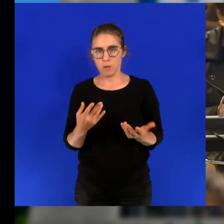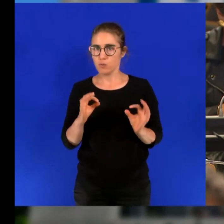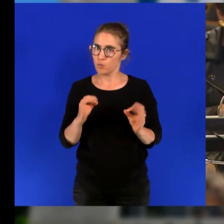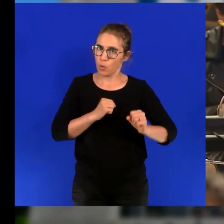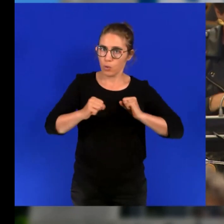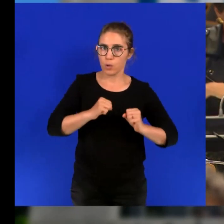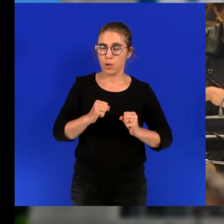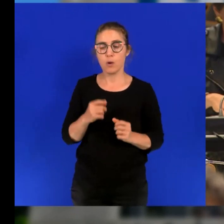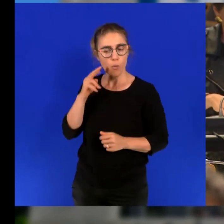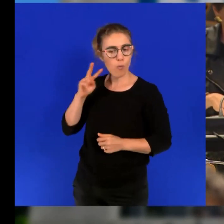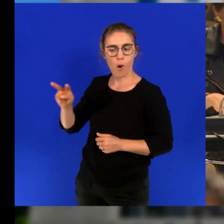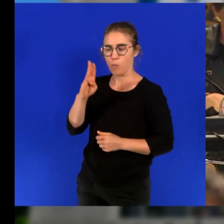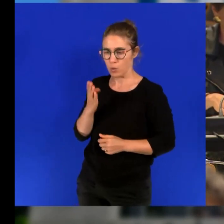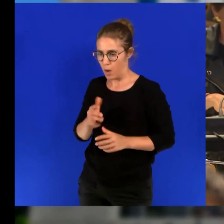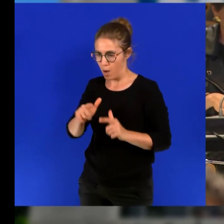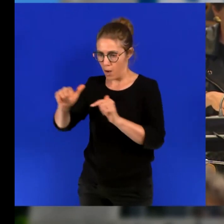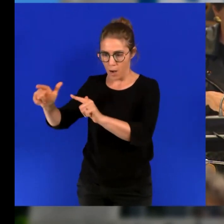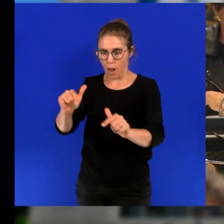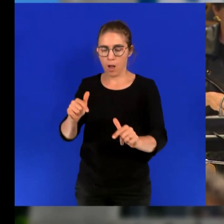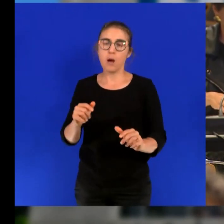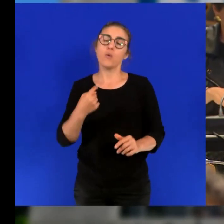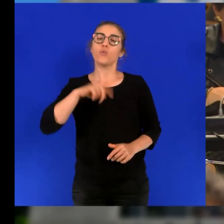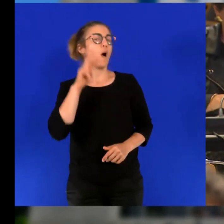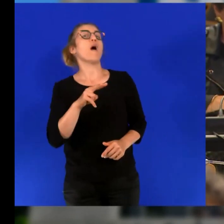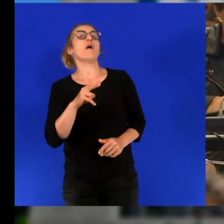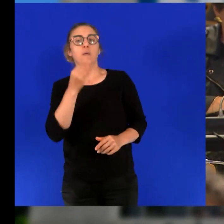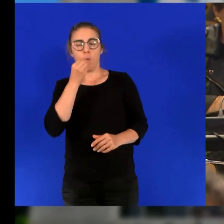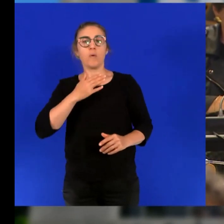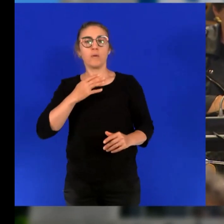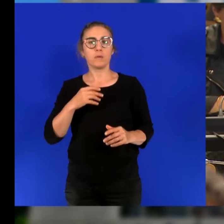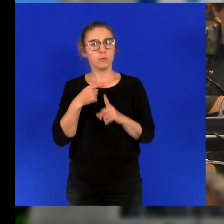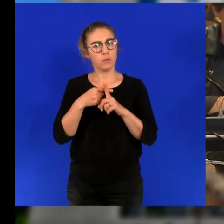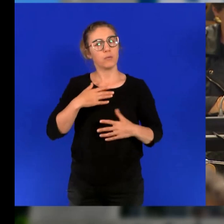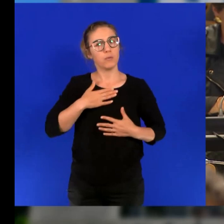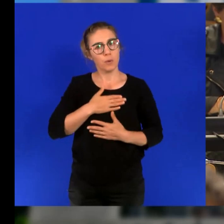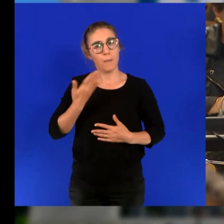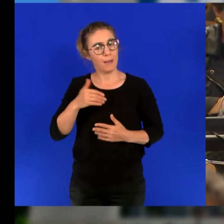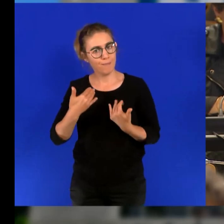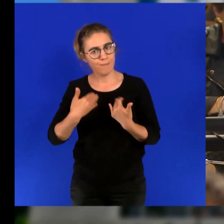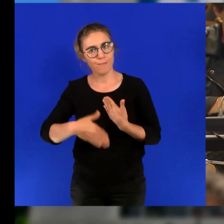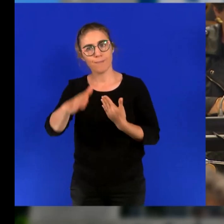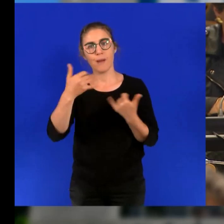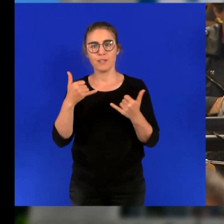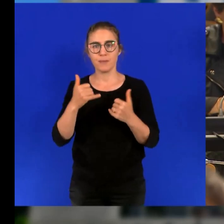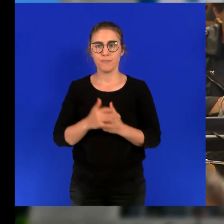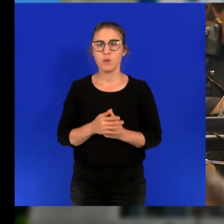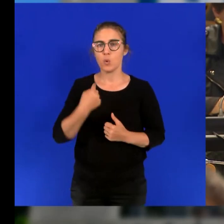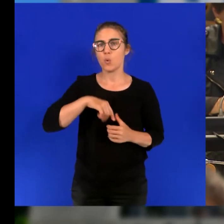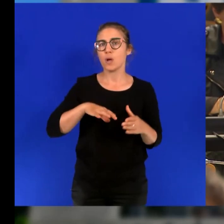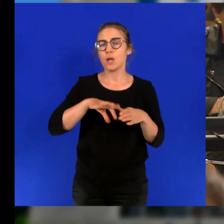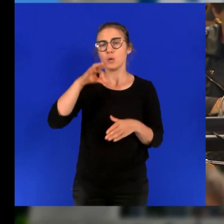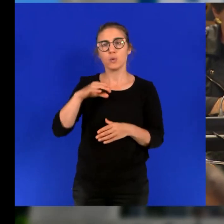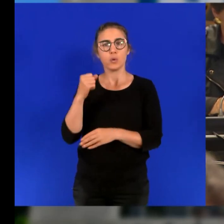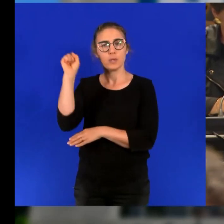couvrir et nous ne pouvons que nous en féliciter, mais il reste encore beaucoup à faire. Pour les élus communistes, l'analyse des résultats à 6